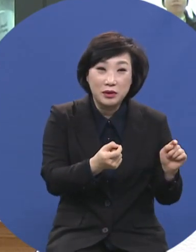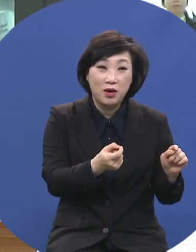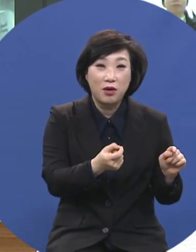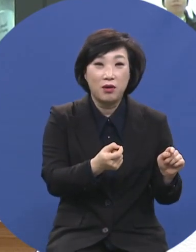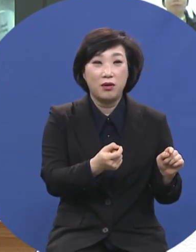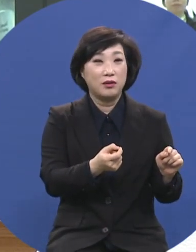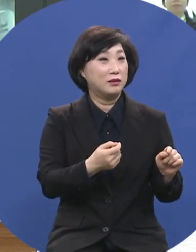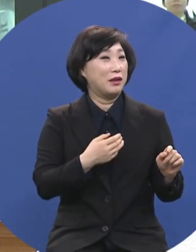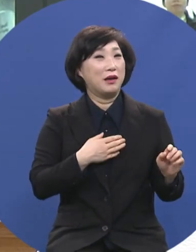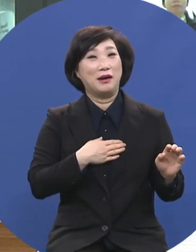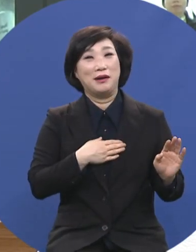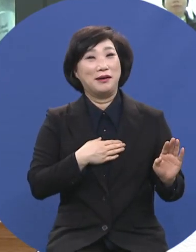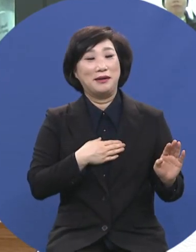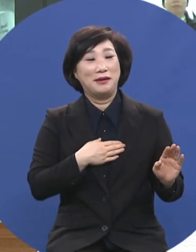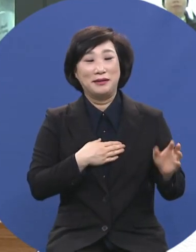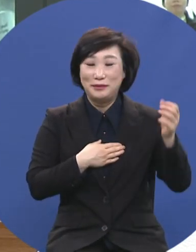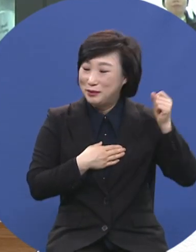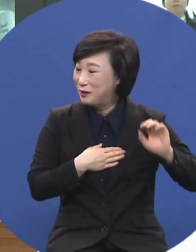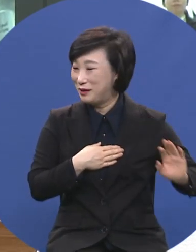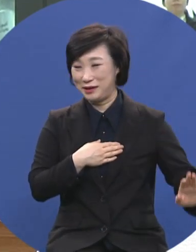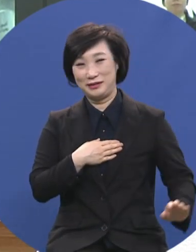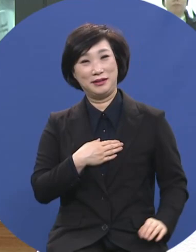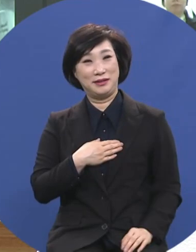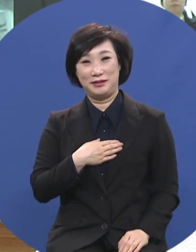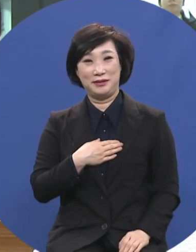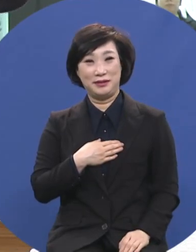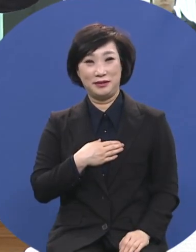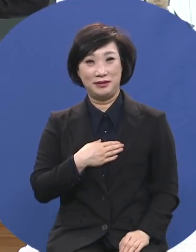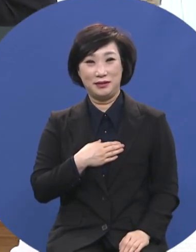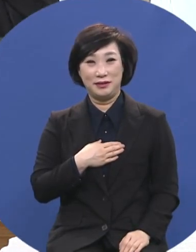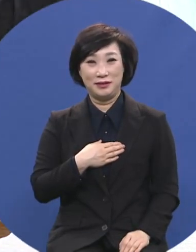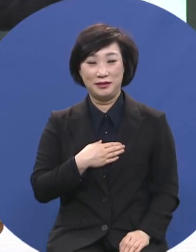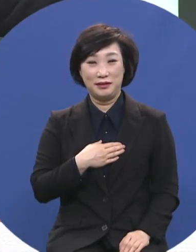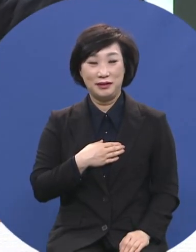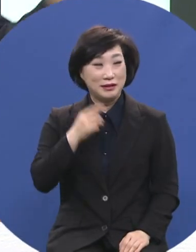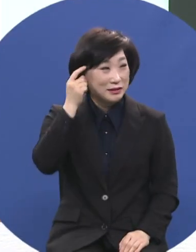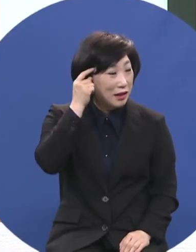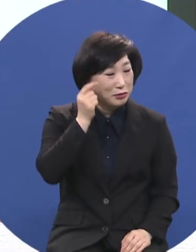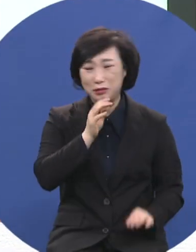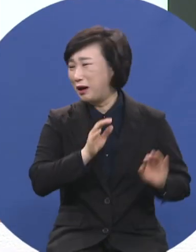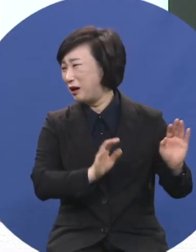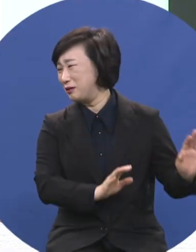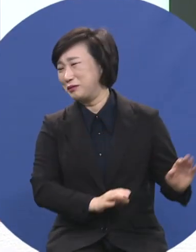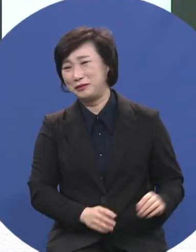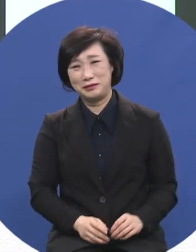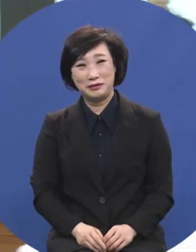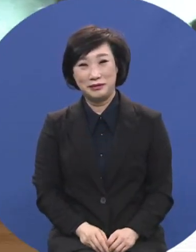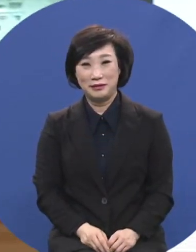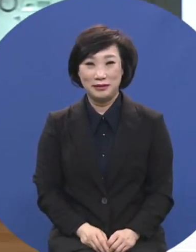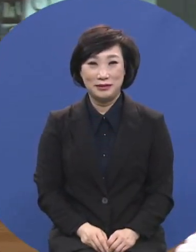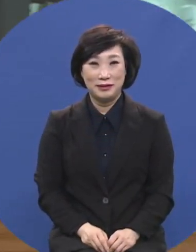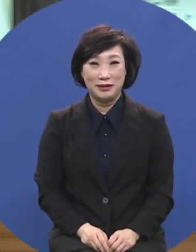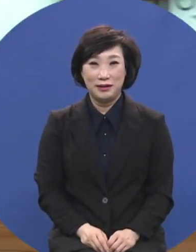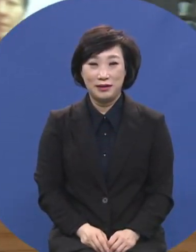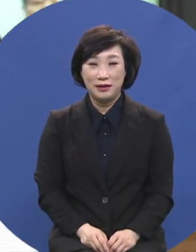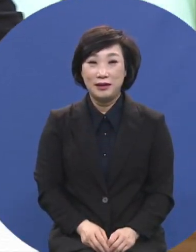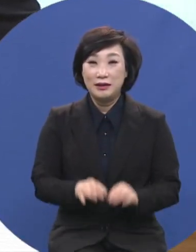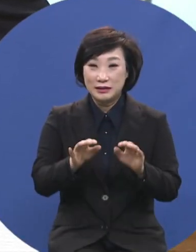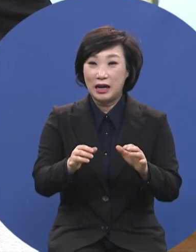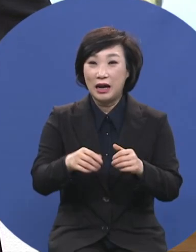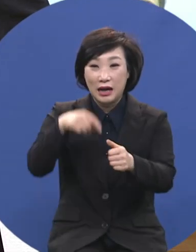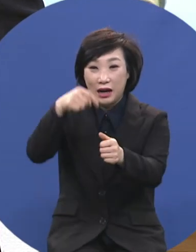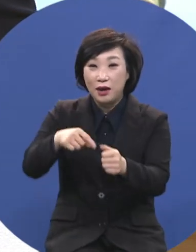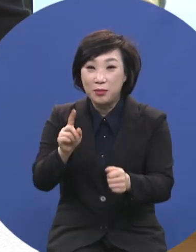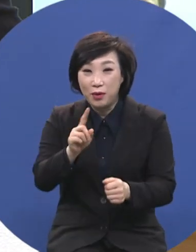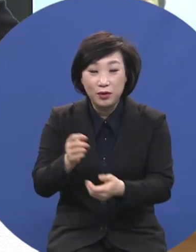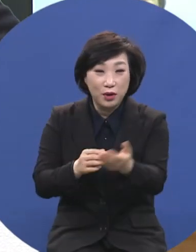딱만큼도 기억도 나지 말아야 되고 생각도 하지 말아야 되고 그래서